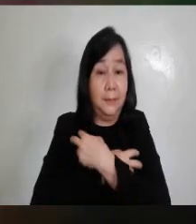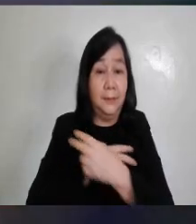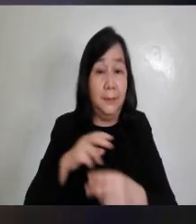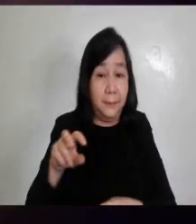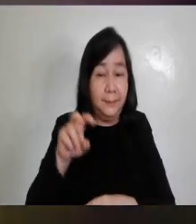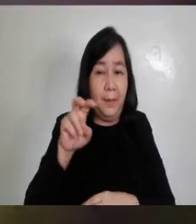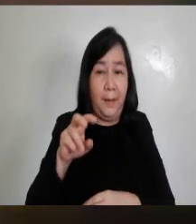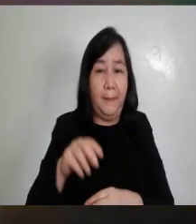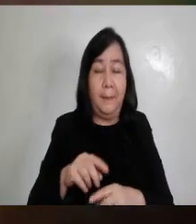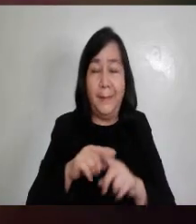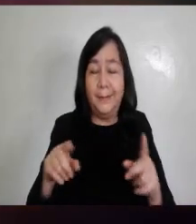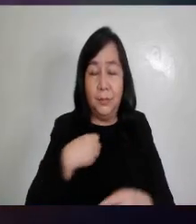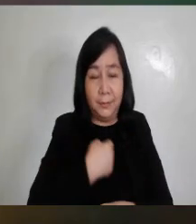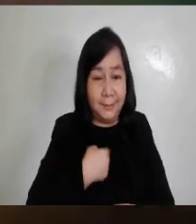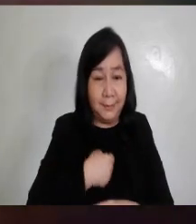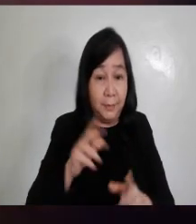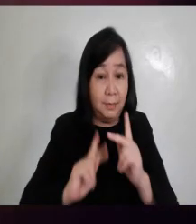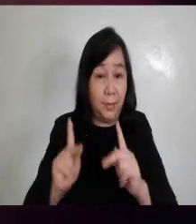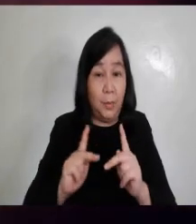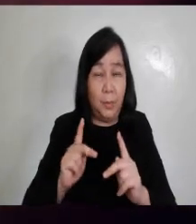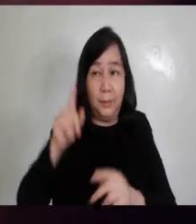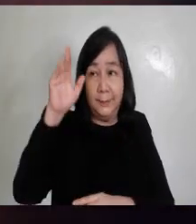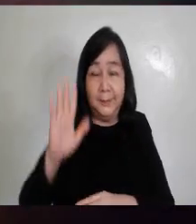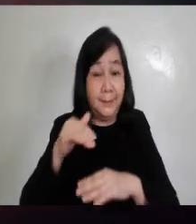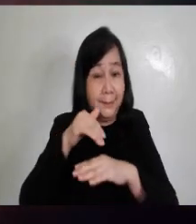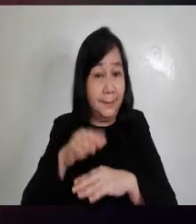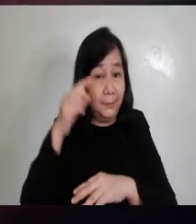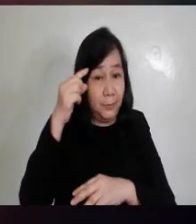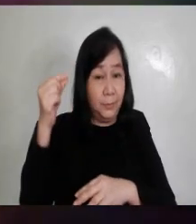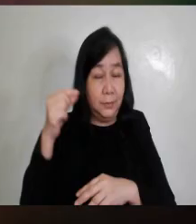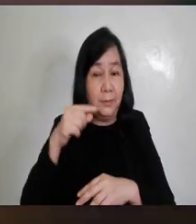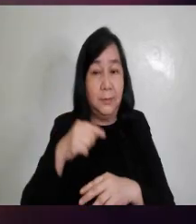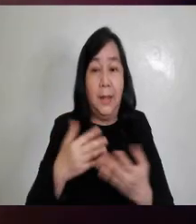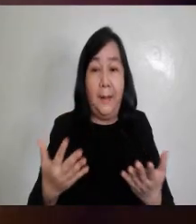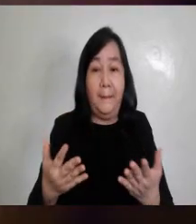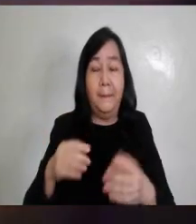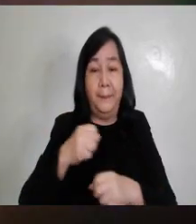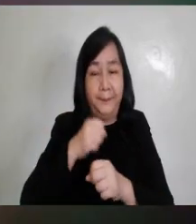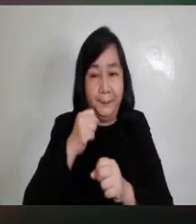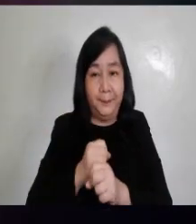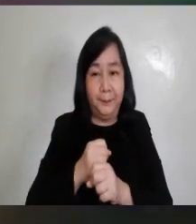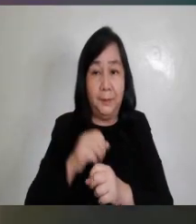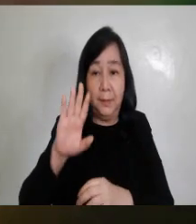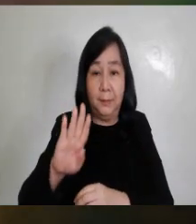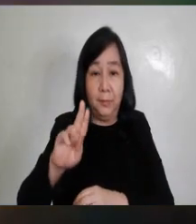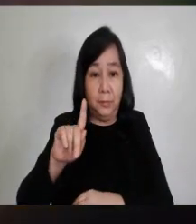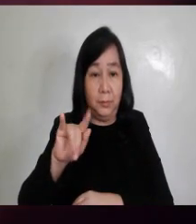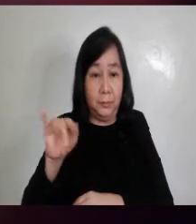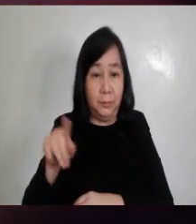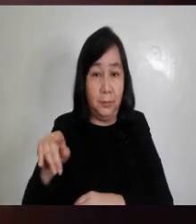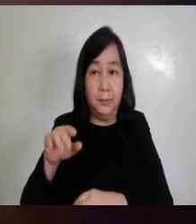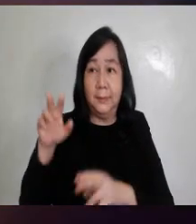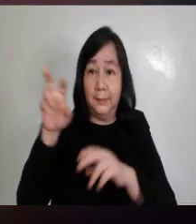Ngunit nang sila ay nagsisi, inutusan ng Diyos si Moises na magtayo ng tansong ahas. Sino man tumingin